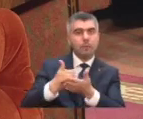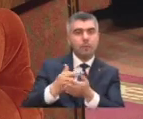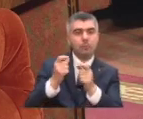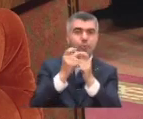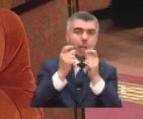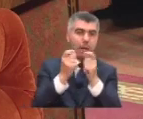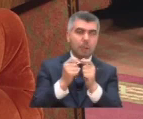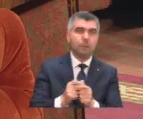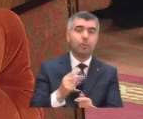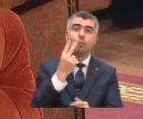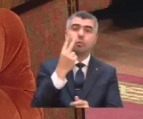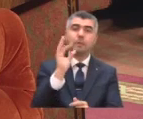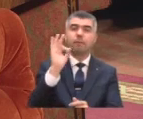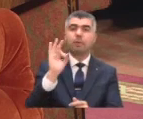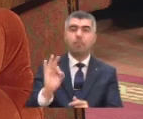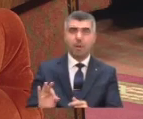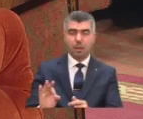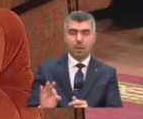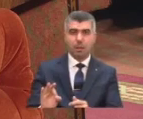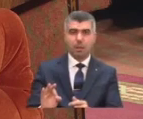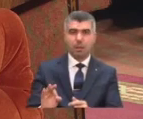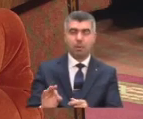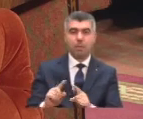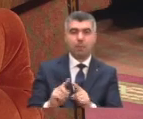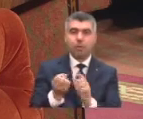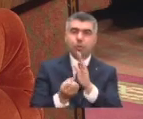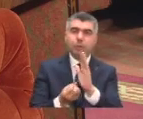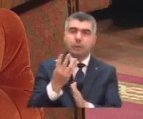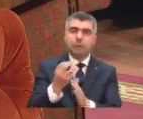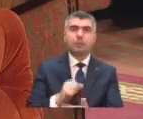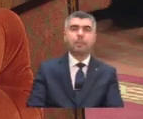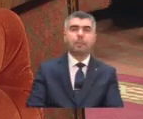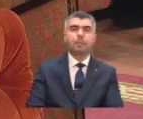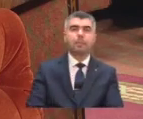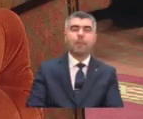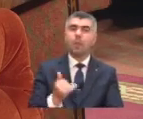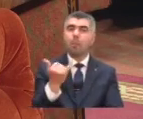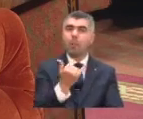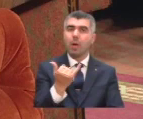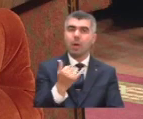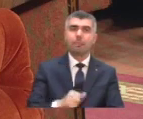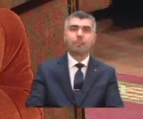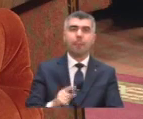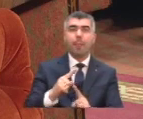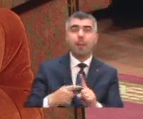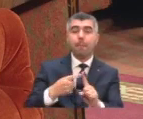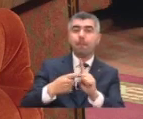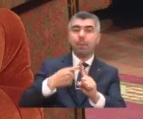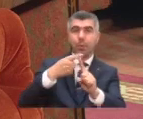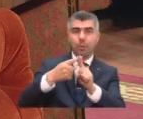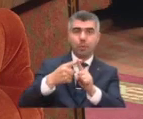في المئه تتمشي للاستثمارات المنتجه والهدف ديالنا هو الرفع من